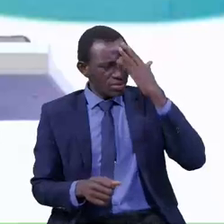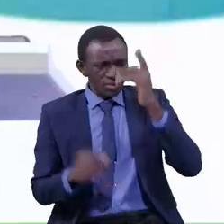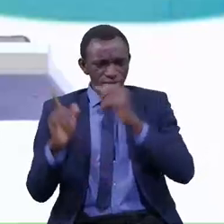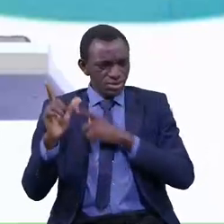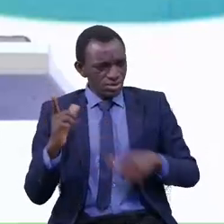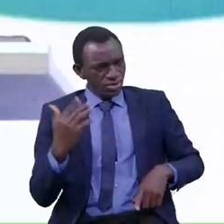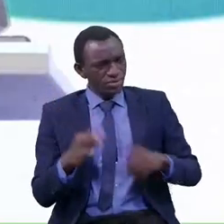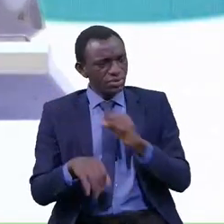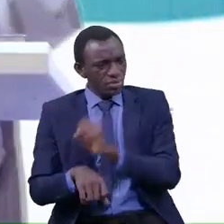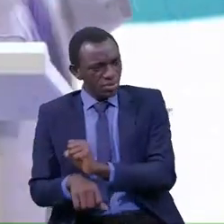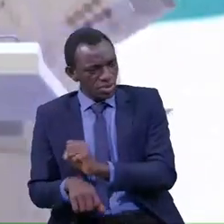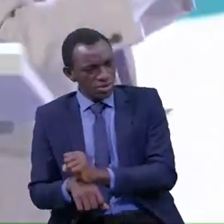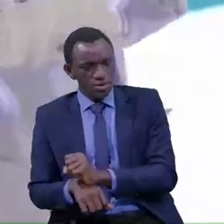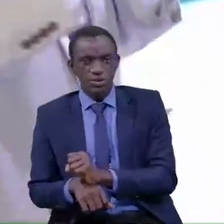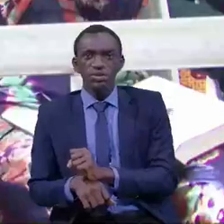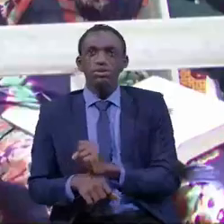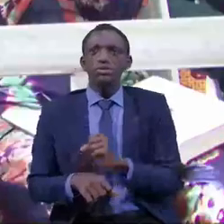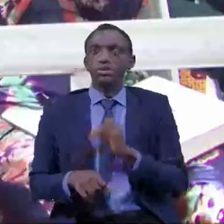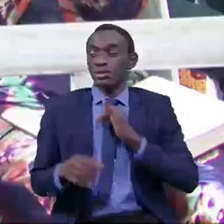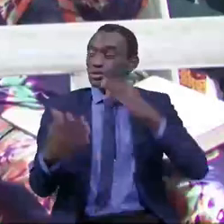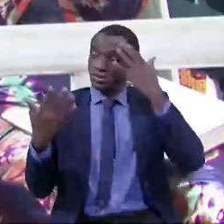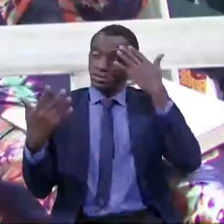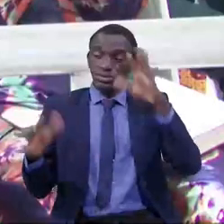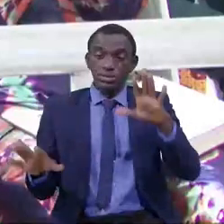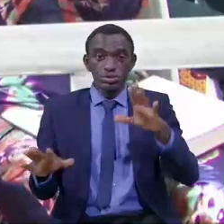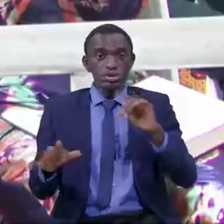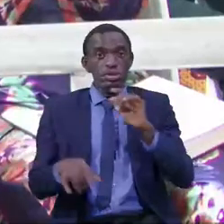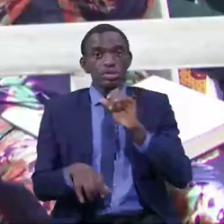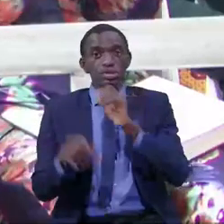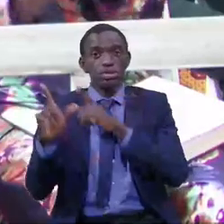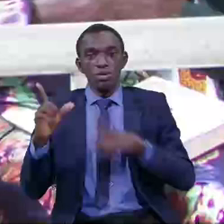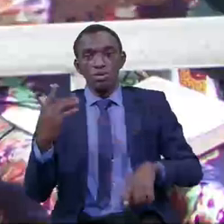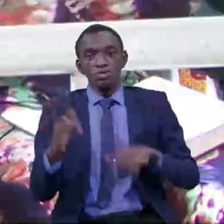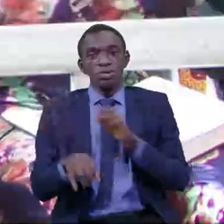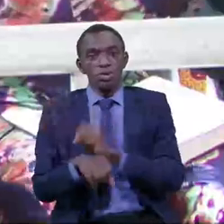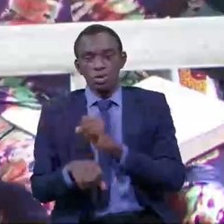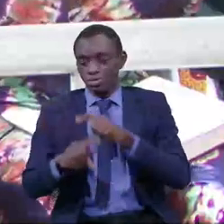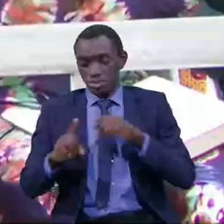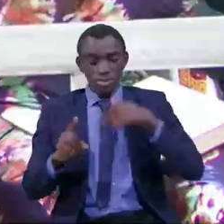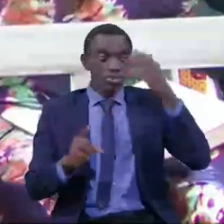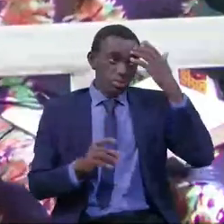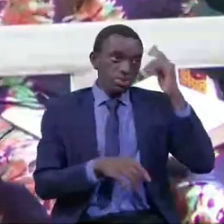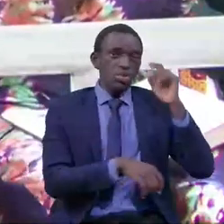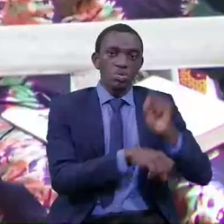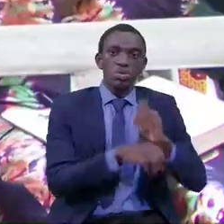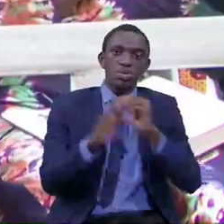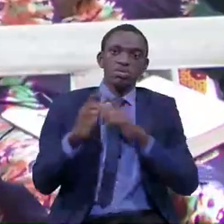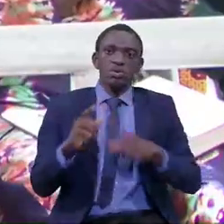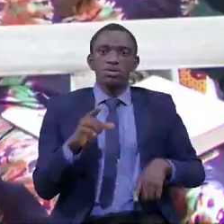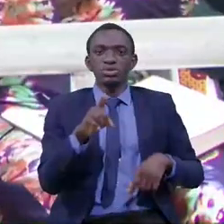ne connais pas le Seigneur de l'œuvre, mais je connais l'œuvre du Seigneur. Tu dois arrêter et te poser la